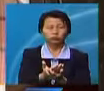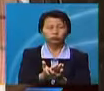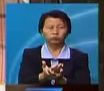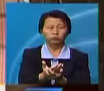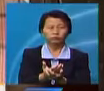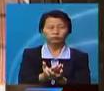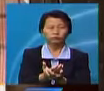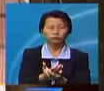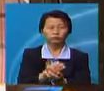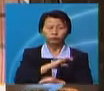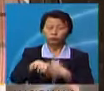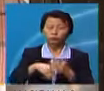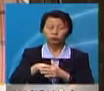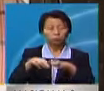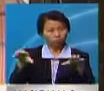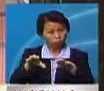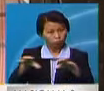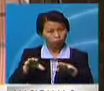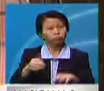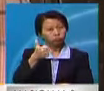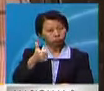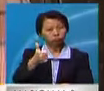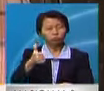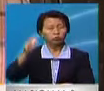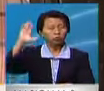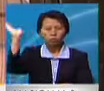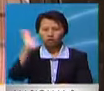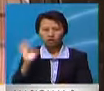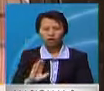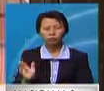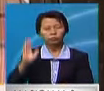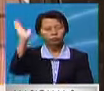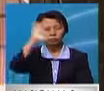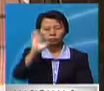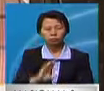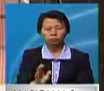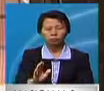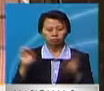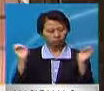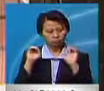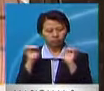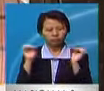everything done. Tak pernah ada